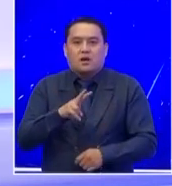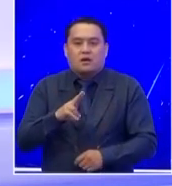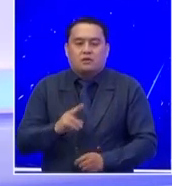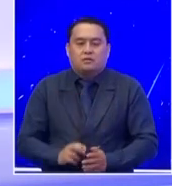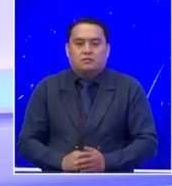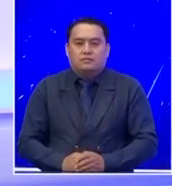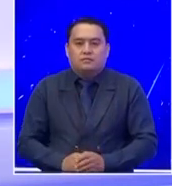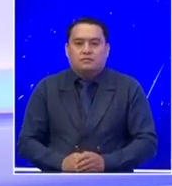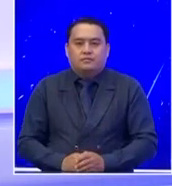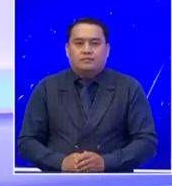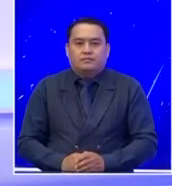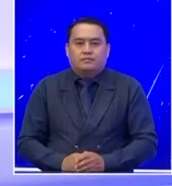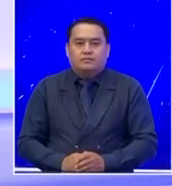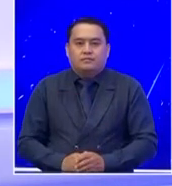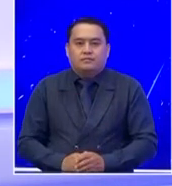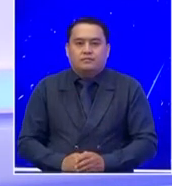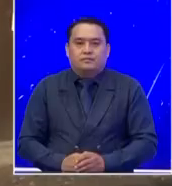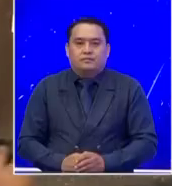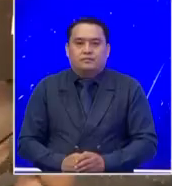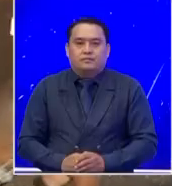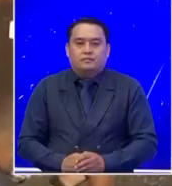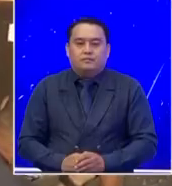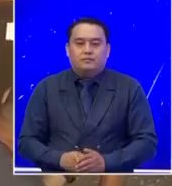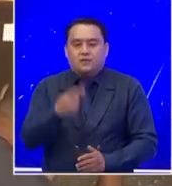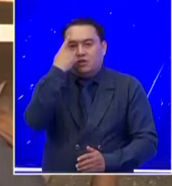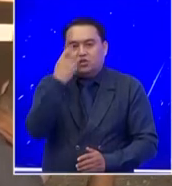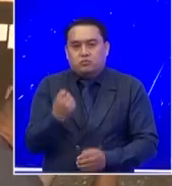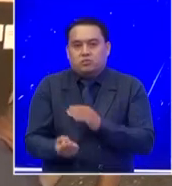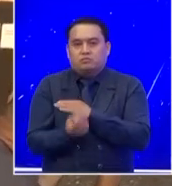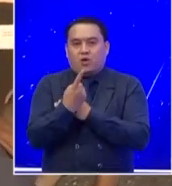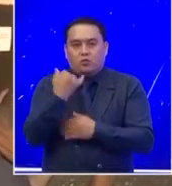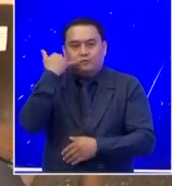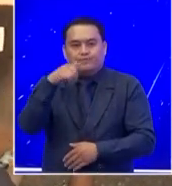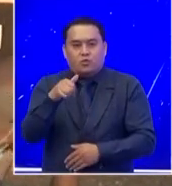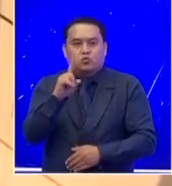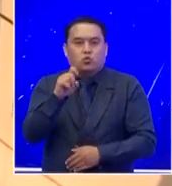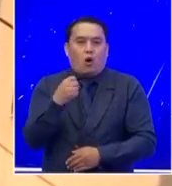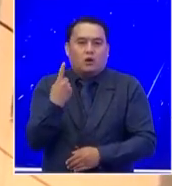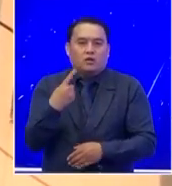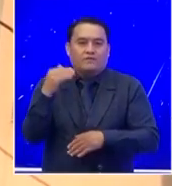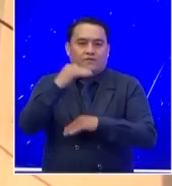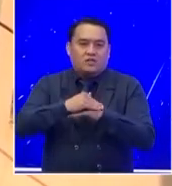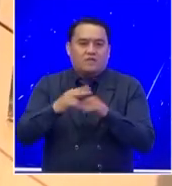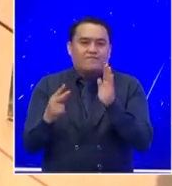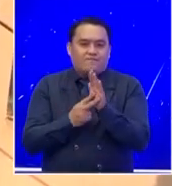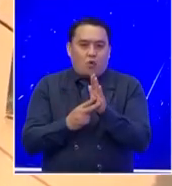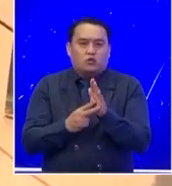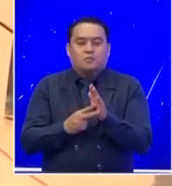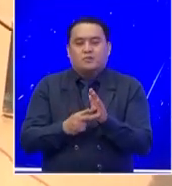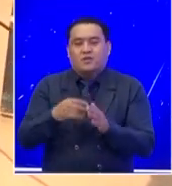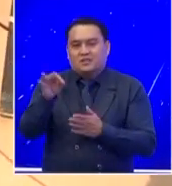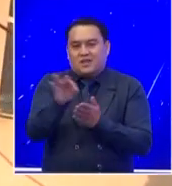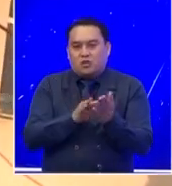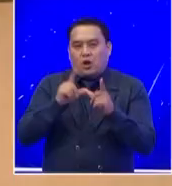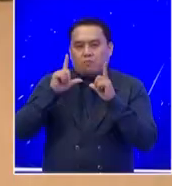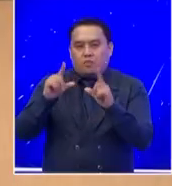Парк», рассказывает наш корреспондент. Сообщение о возникшем пожаре поступило на пульт 101 вечером в начале 8-го. Незамедлительно на